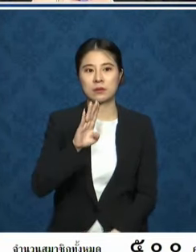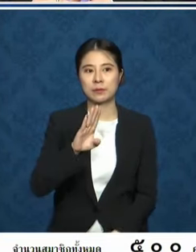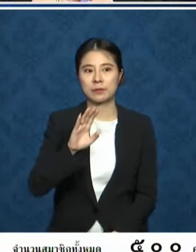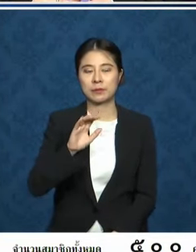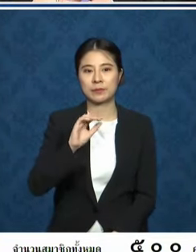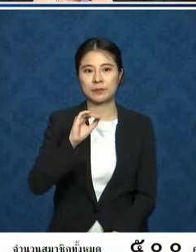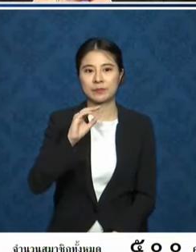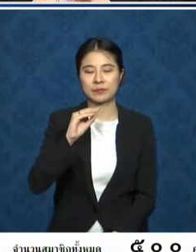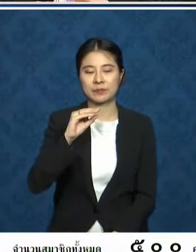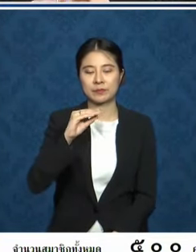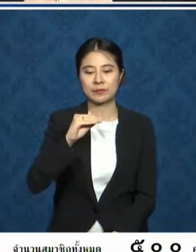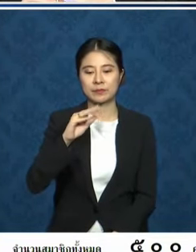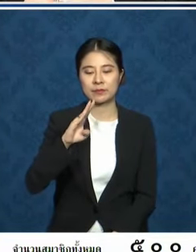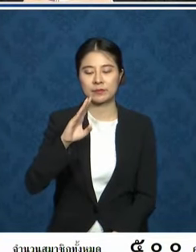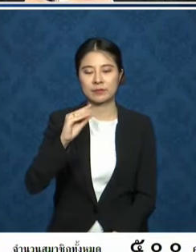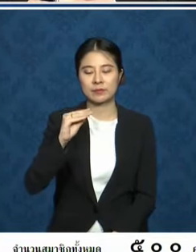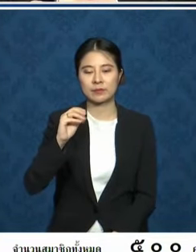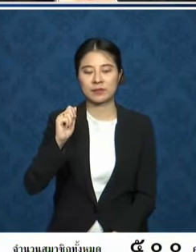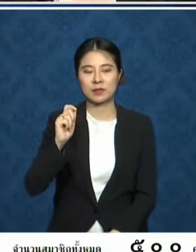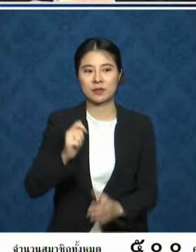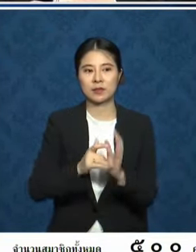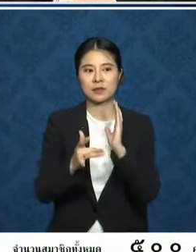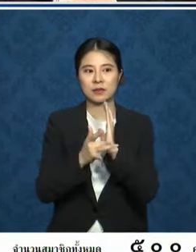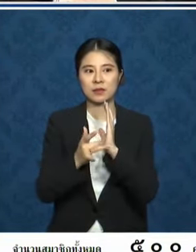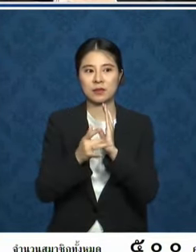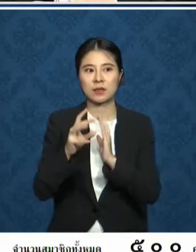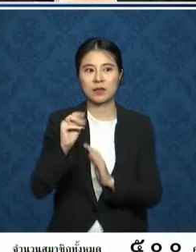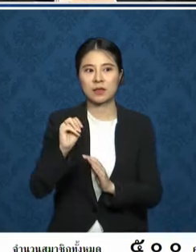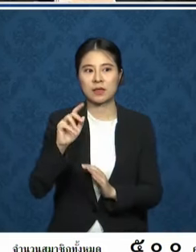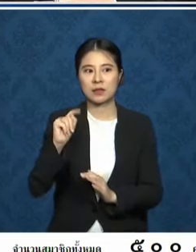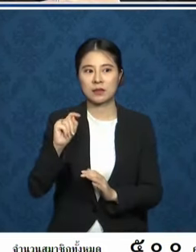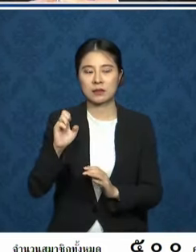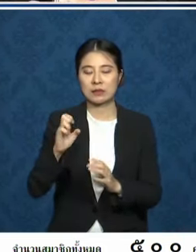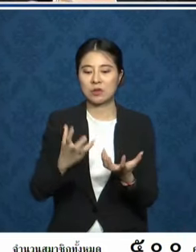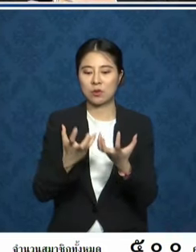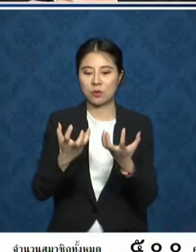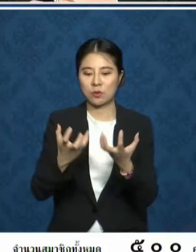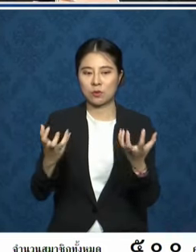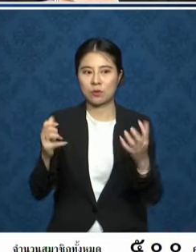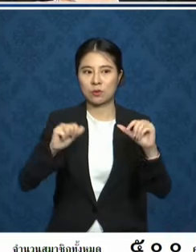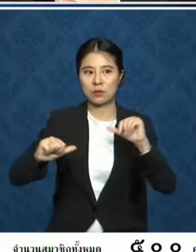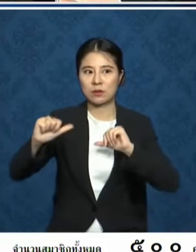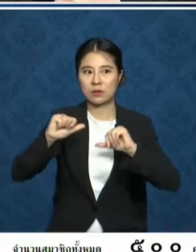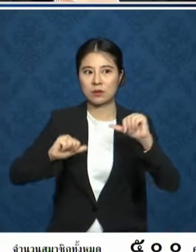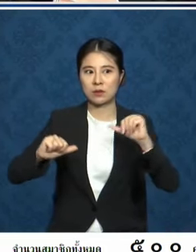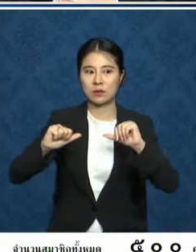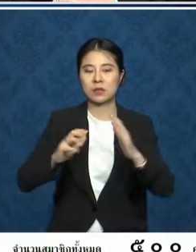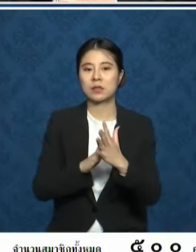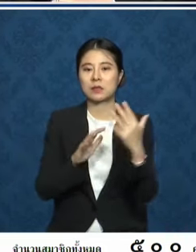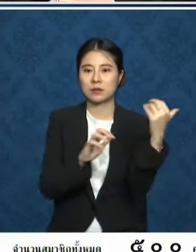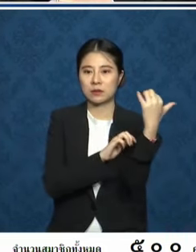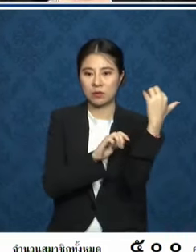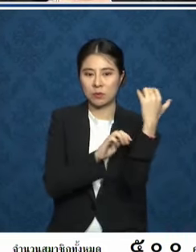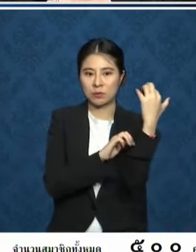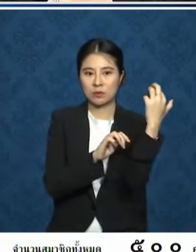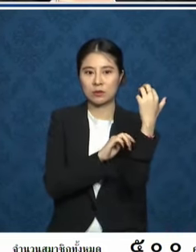ดูแ่เรื่ Biotechnologyเรื่องของ EmTech ซึ่ดูแ่ดานวัสดุเรื่องของ NeckTech Computer Electronics